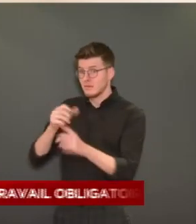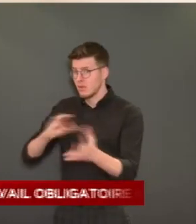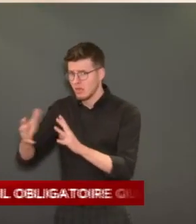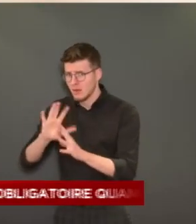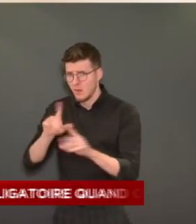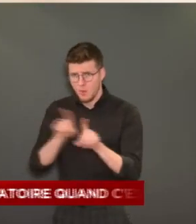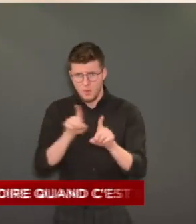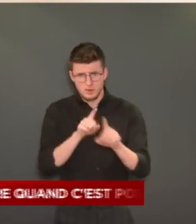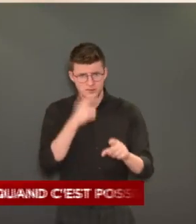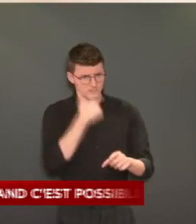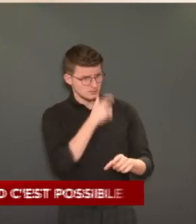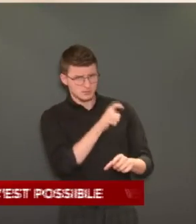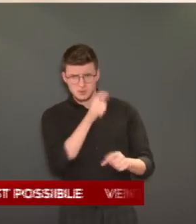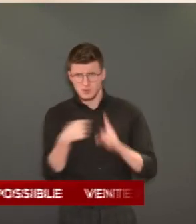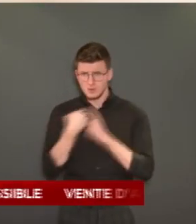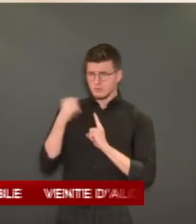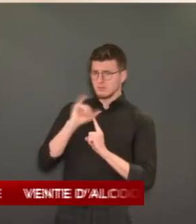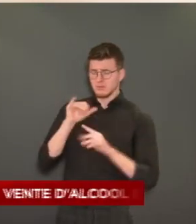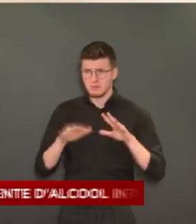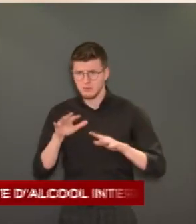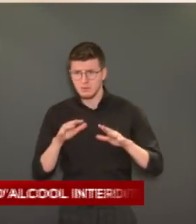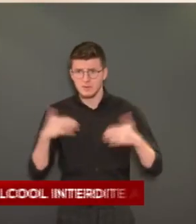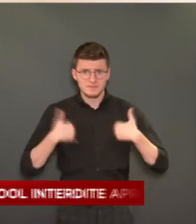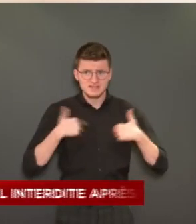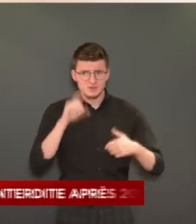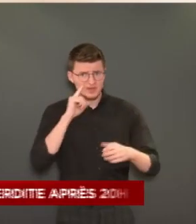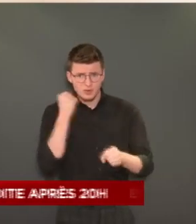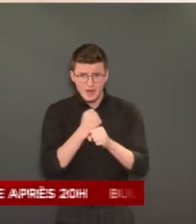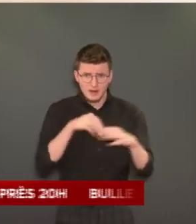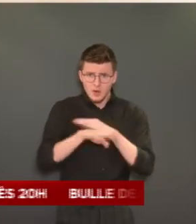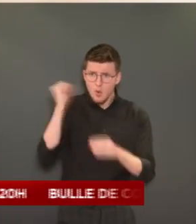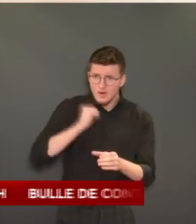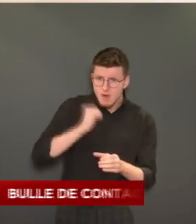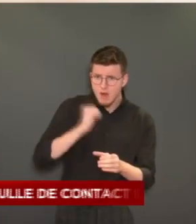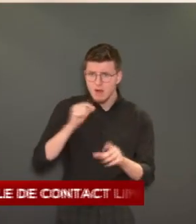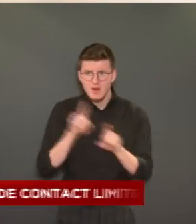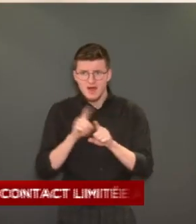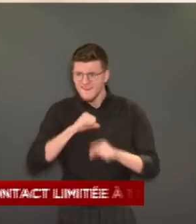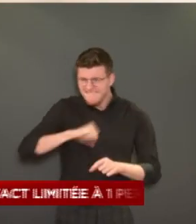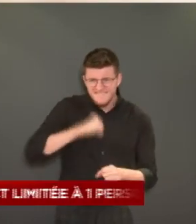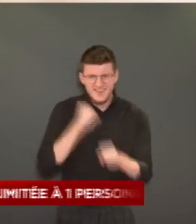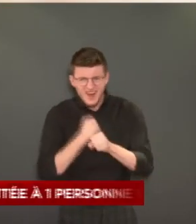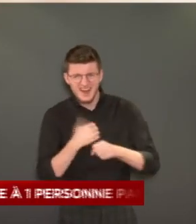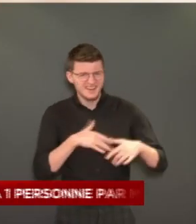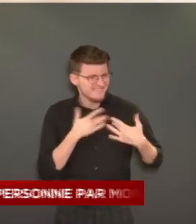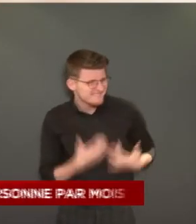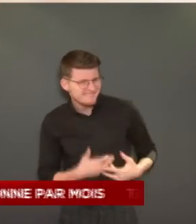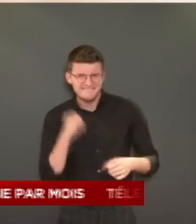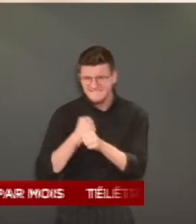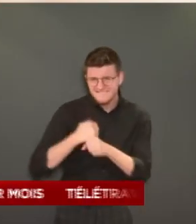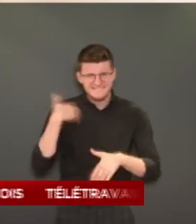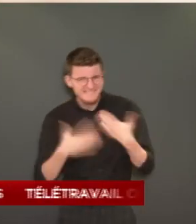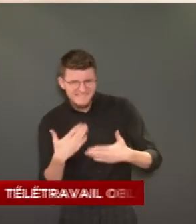persoonlijk geraakt is. Mensen die in de horeca werken, die doen dat met volle les personnes qui travaillent dans le secteur horeca le font